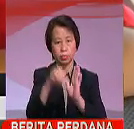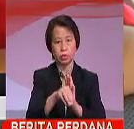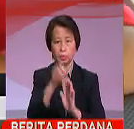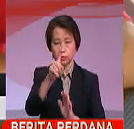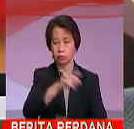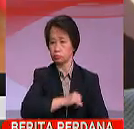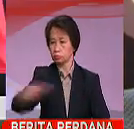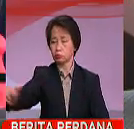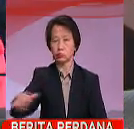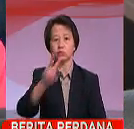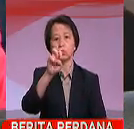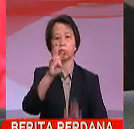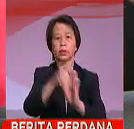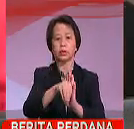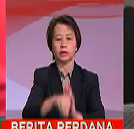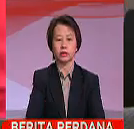satu perjalanan.